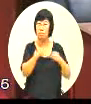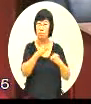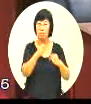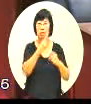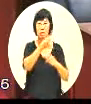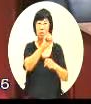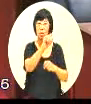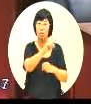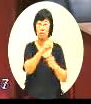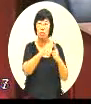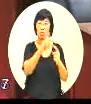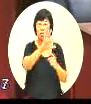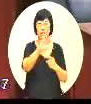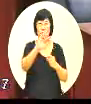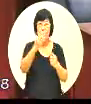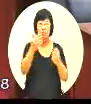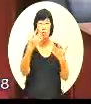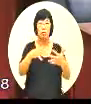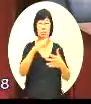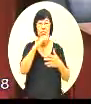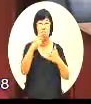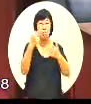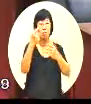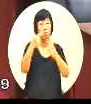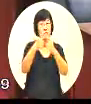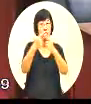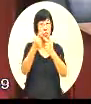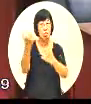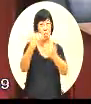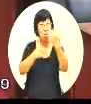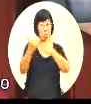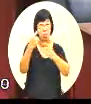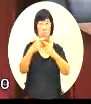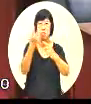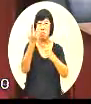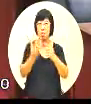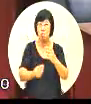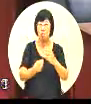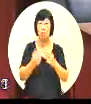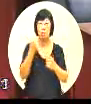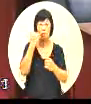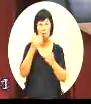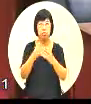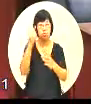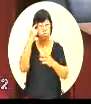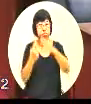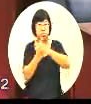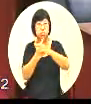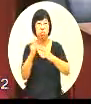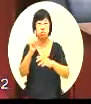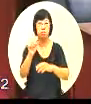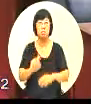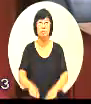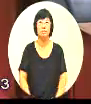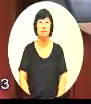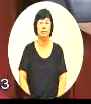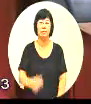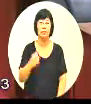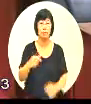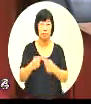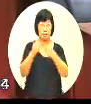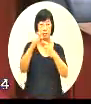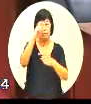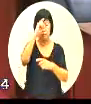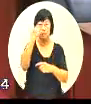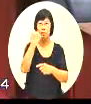人口在下降啊，那到底吸引了什么样的人，没有一个很突破以及具体的。所以第一个我们希望能够有一个经